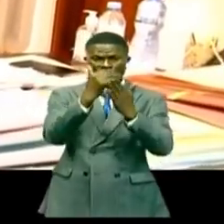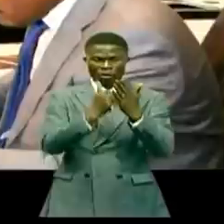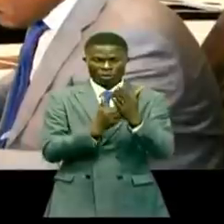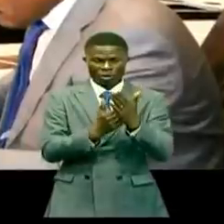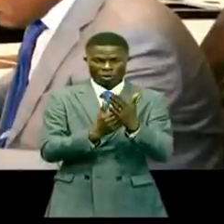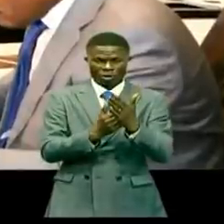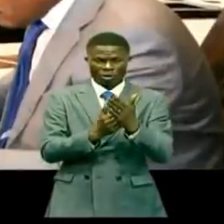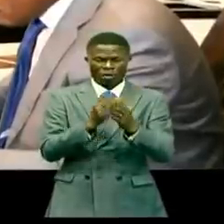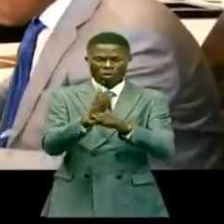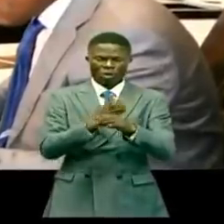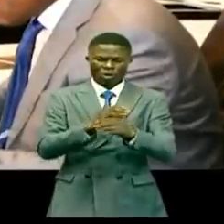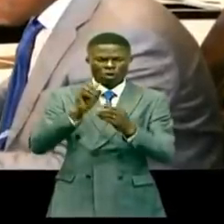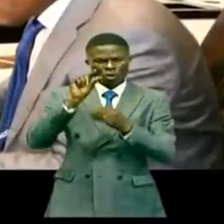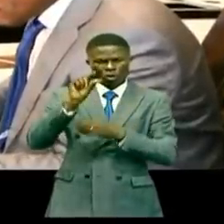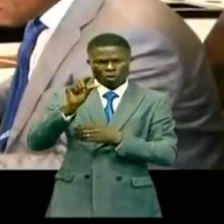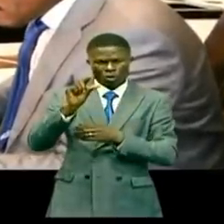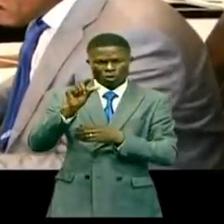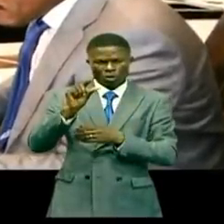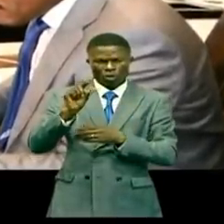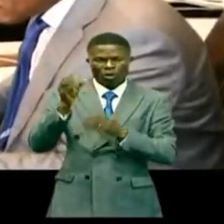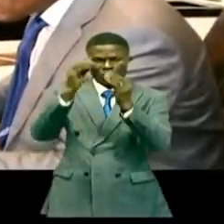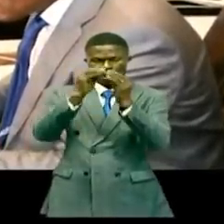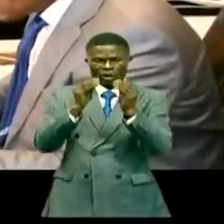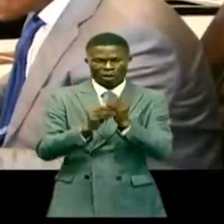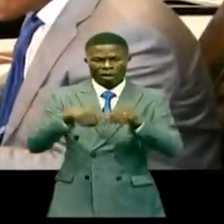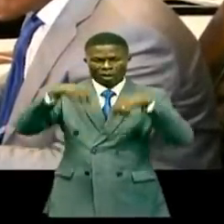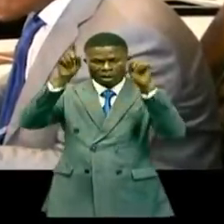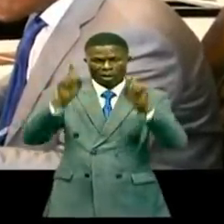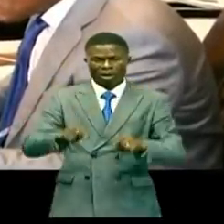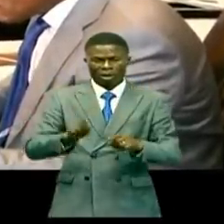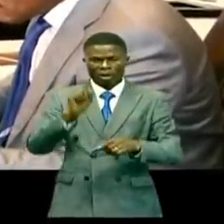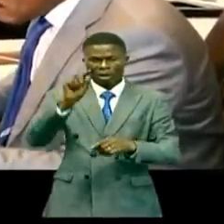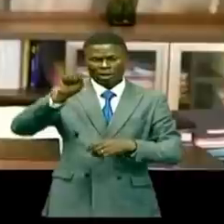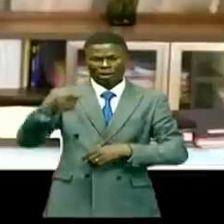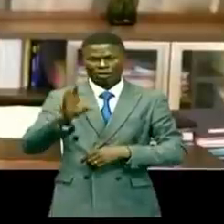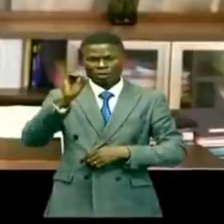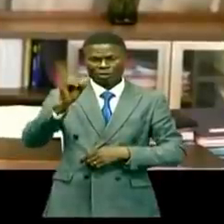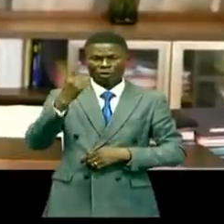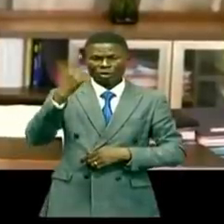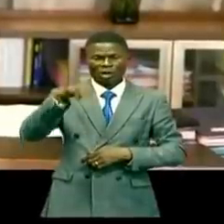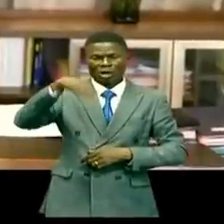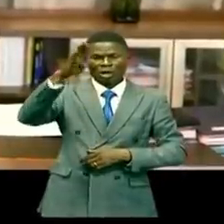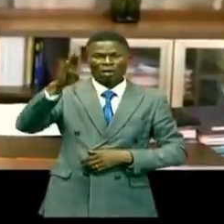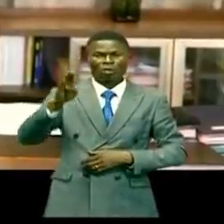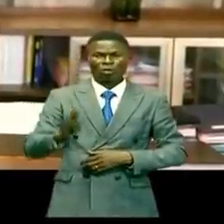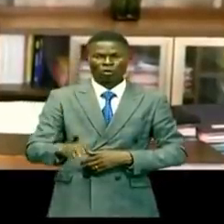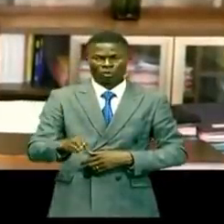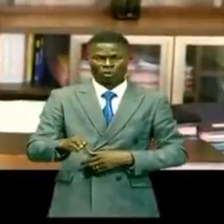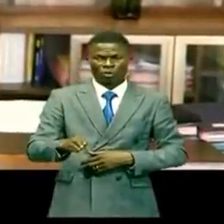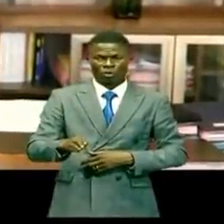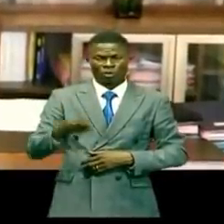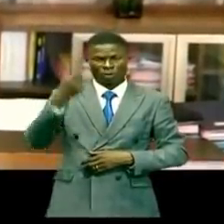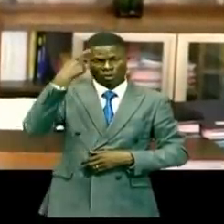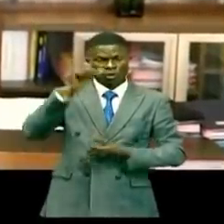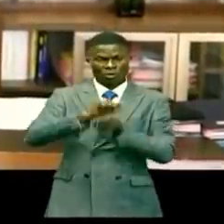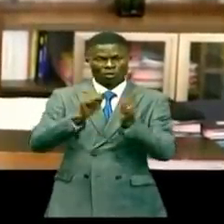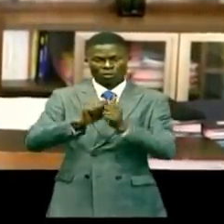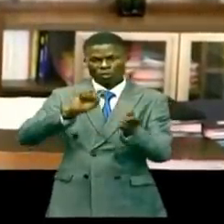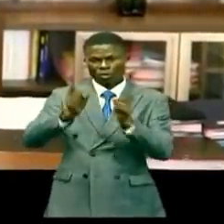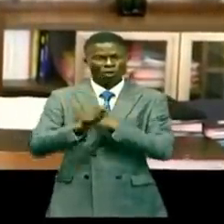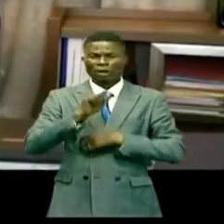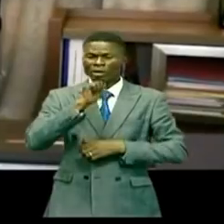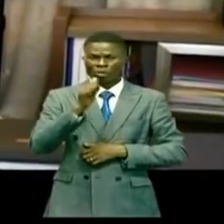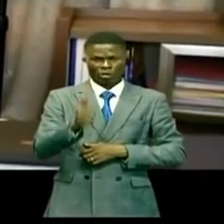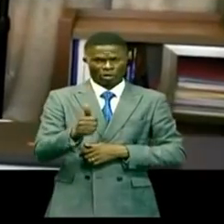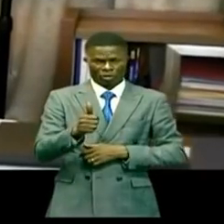léger accroissement portant le taux cumulé de l'année à 1,01%. À condition inchangée,